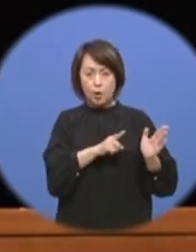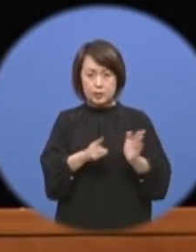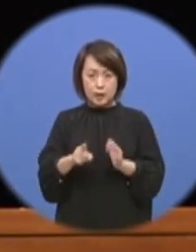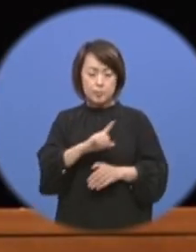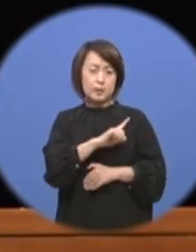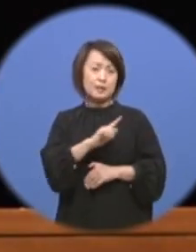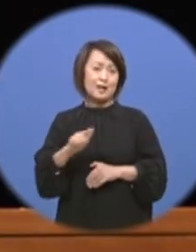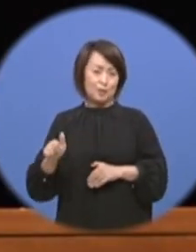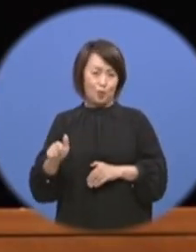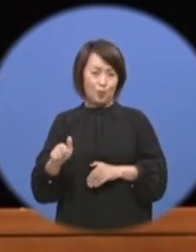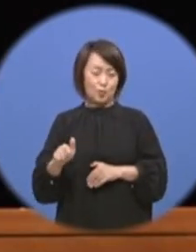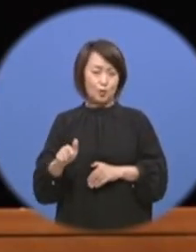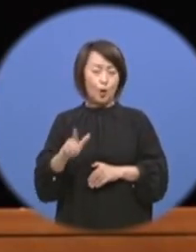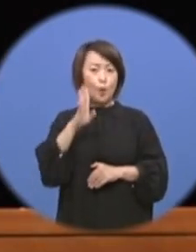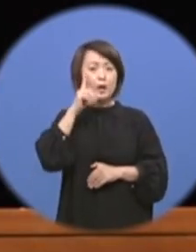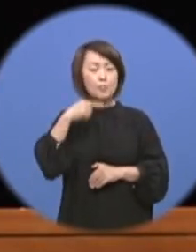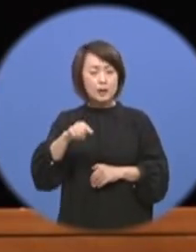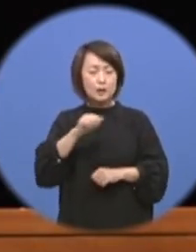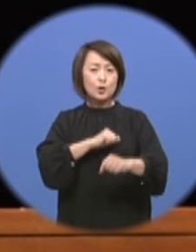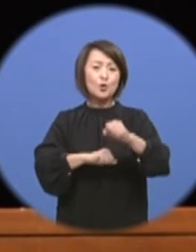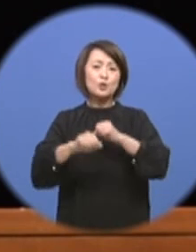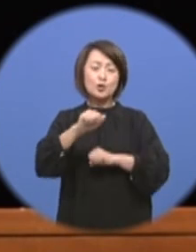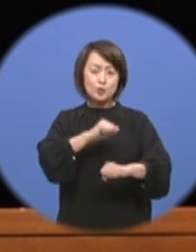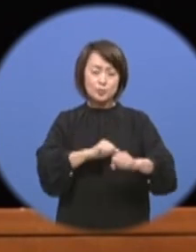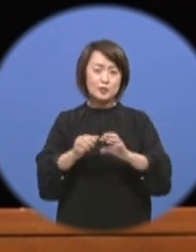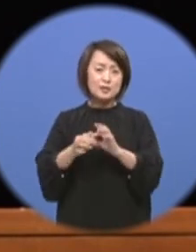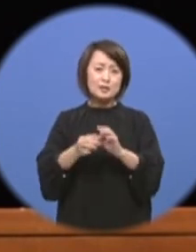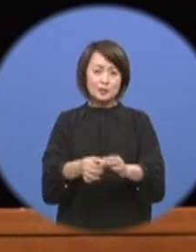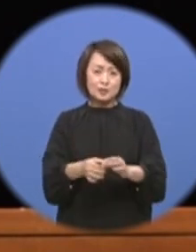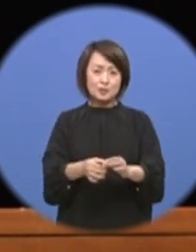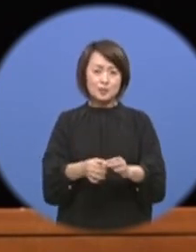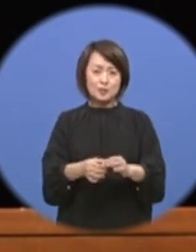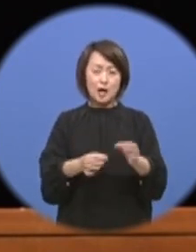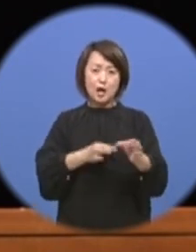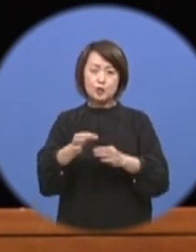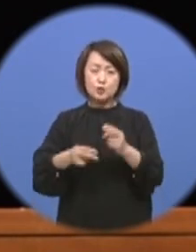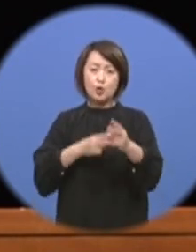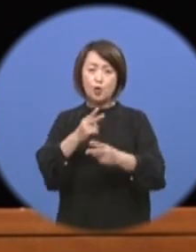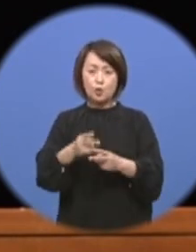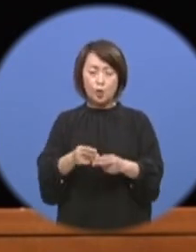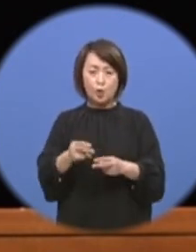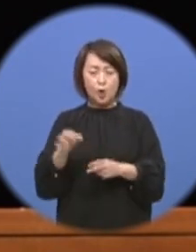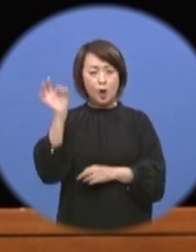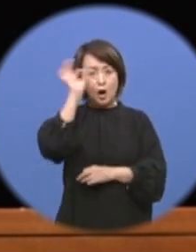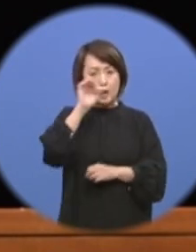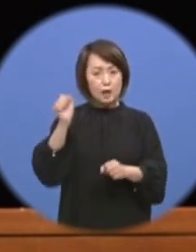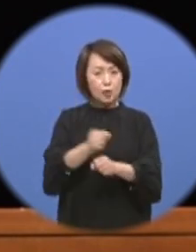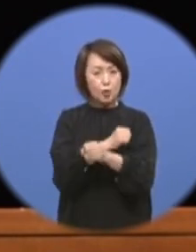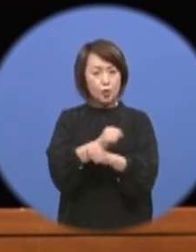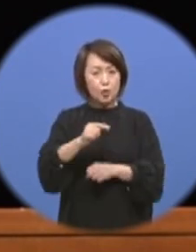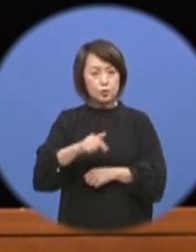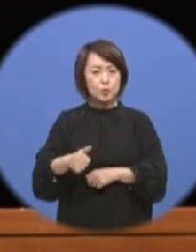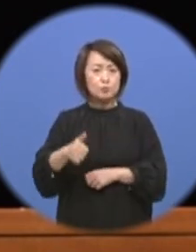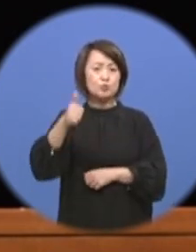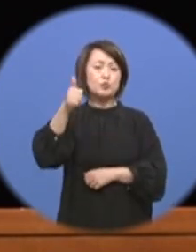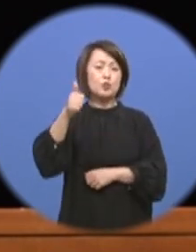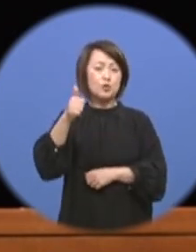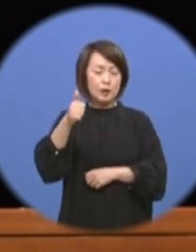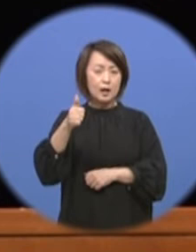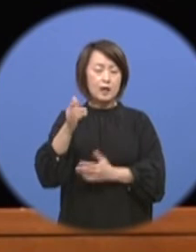関西万博に向けた和歌山県の取り組みについて商工観光労働部の寺本部長が説明しまし